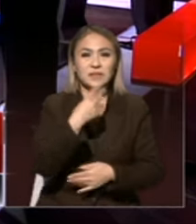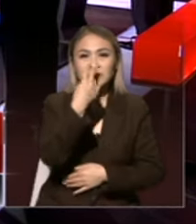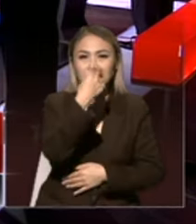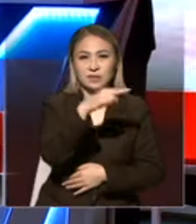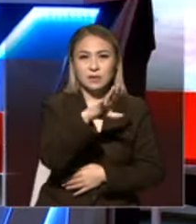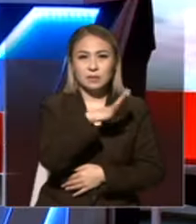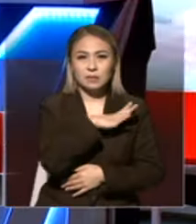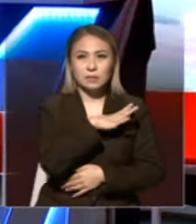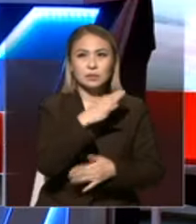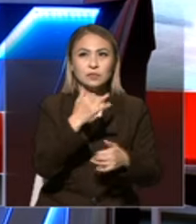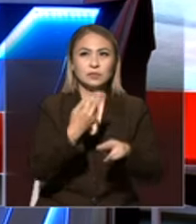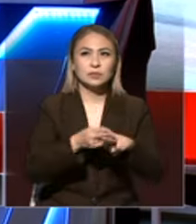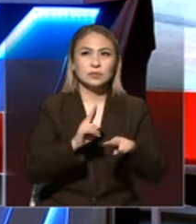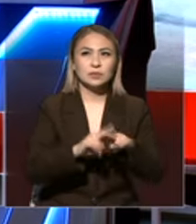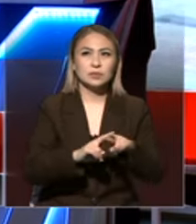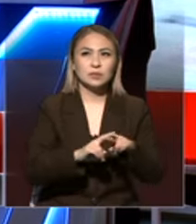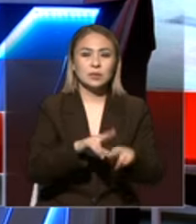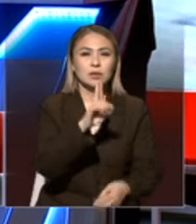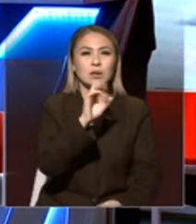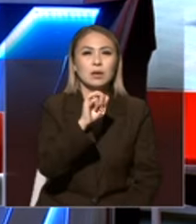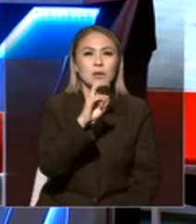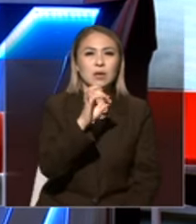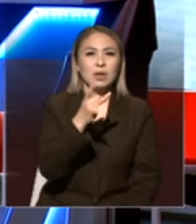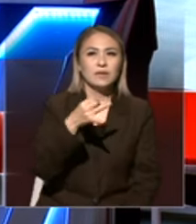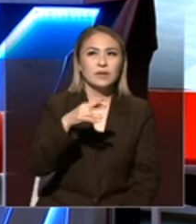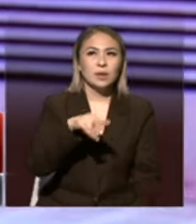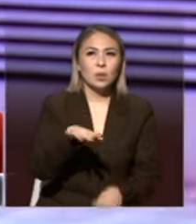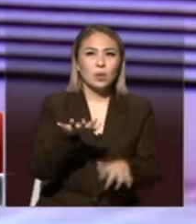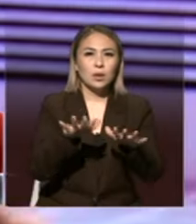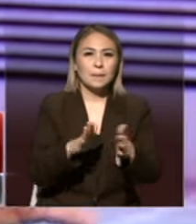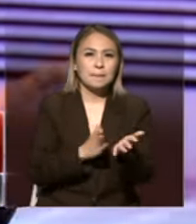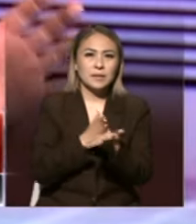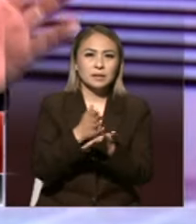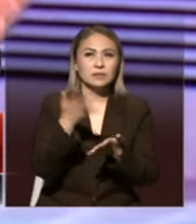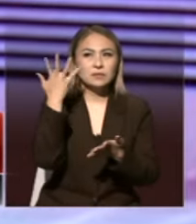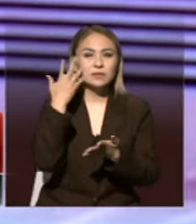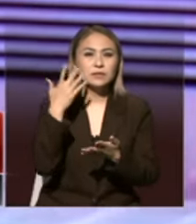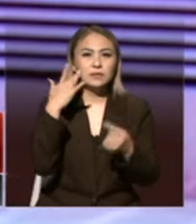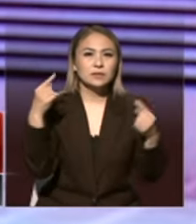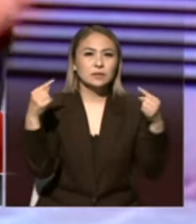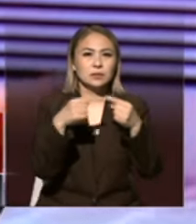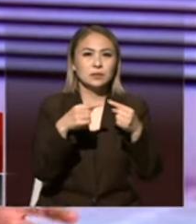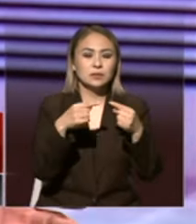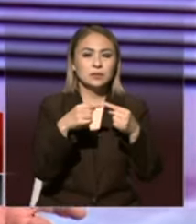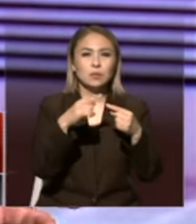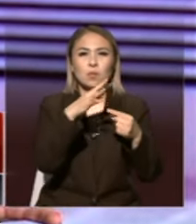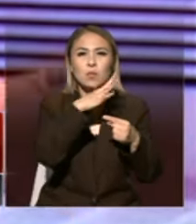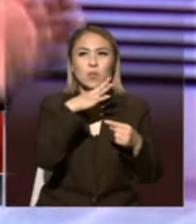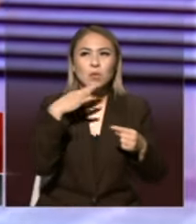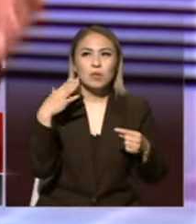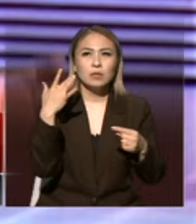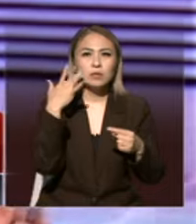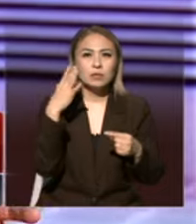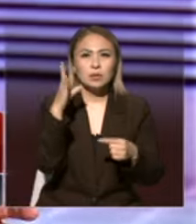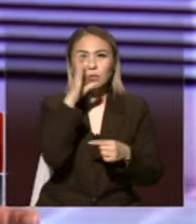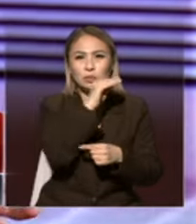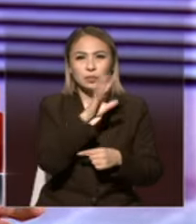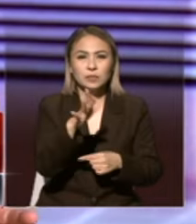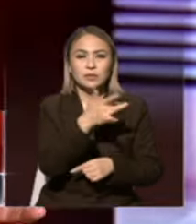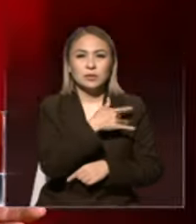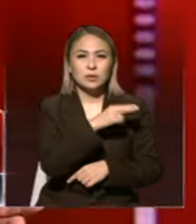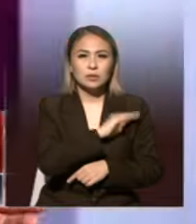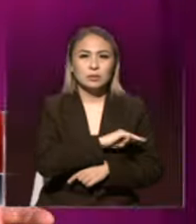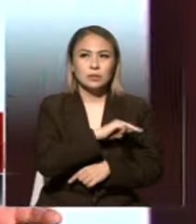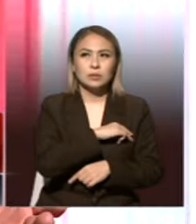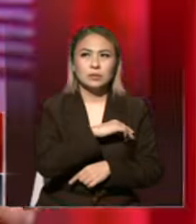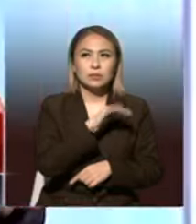да? Жаңағы жоқ, мен иә, Қазагрофинанстан. Ол жерге барсаңыз, қашан қарасаңыз, әйтеуір завал бірдеңкеге үлгере алмай жатады. Не үшін